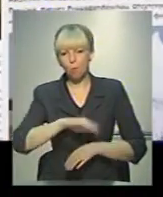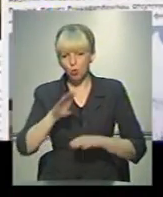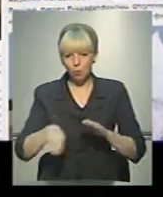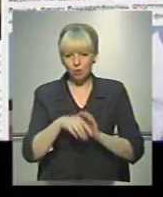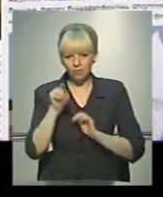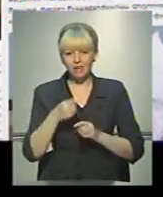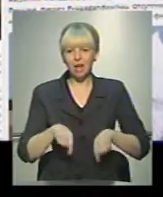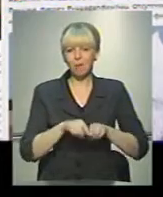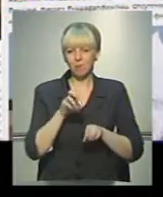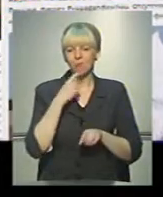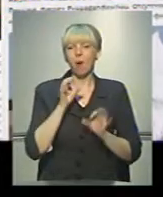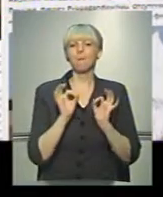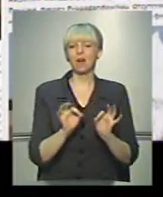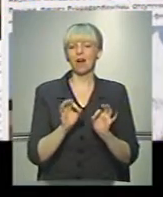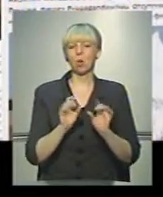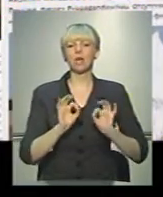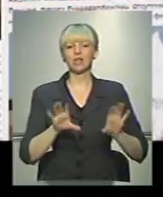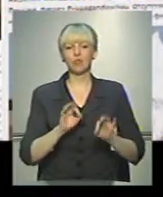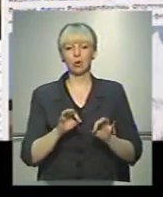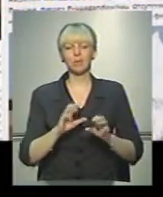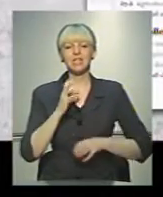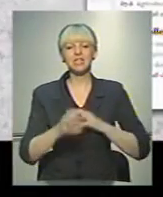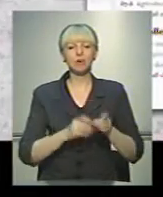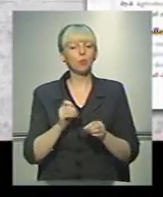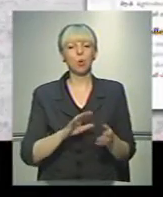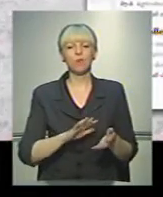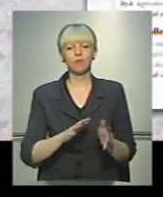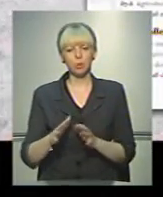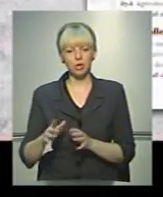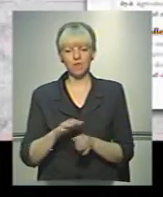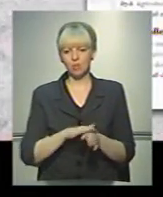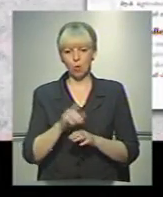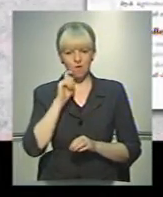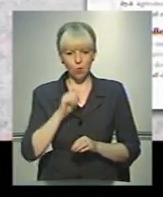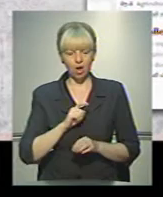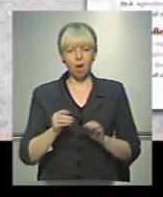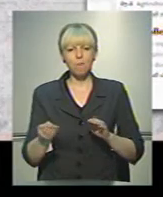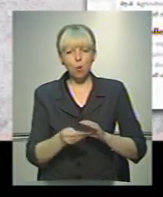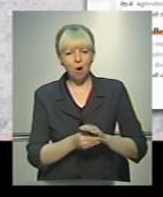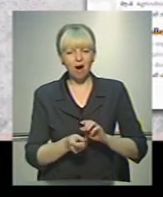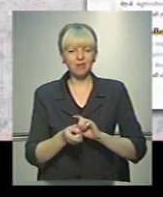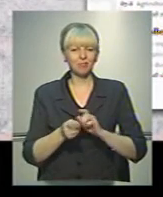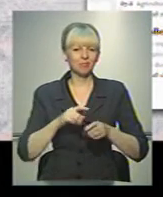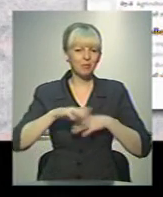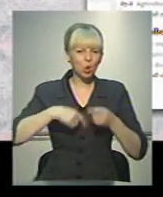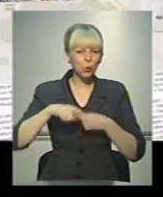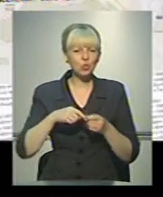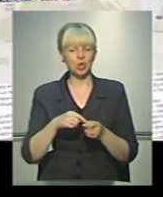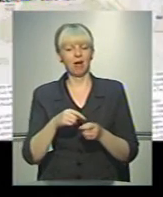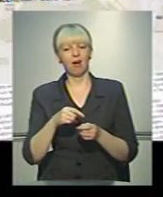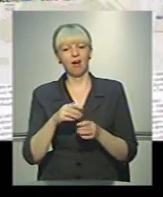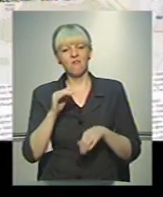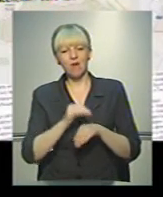їй, так би мовити, правильно інформували світ про події, що відбуваються в Україні. Пропаганда, перекручування фактів та домисли